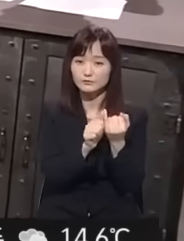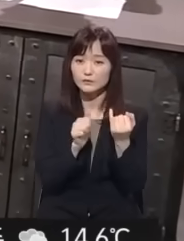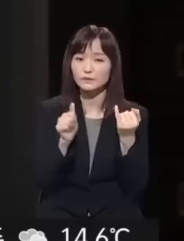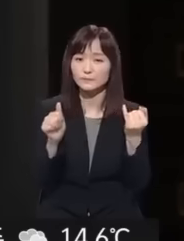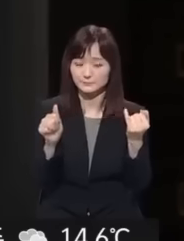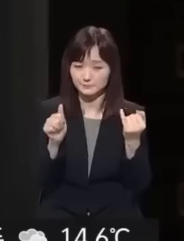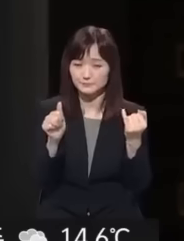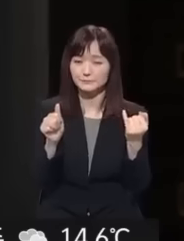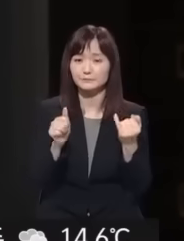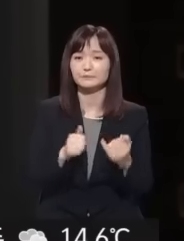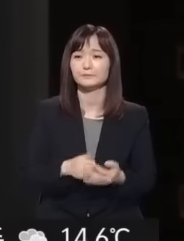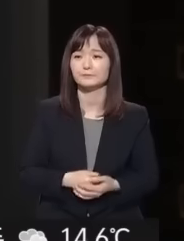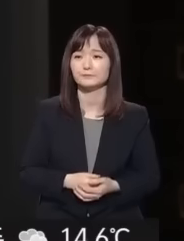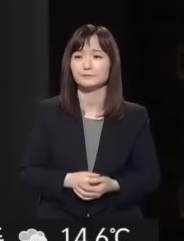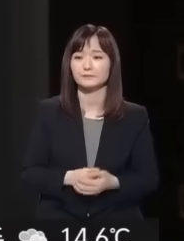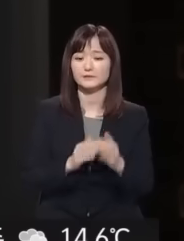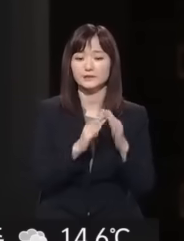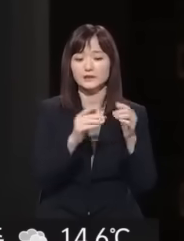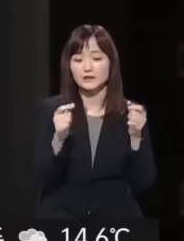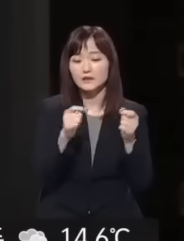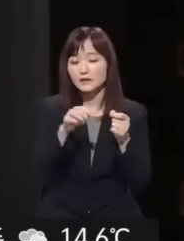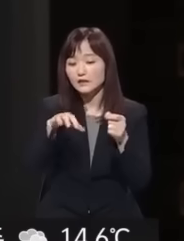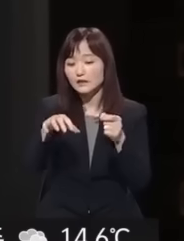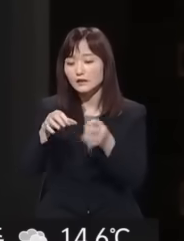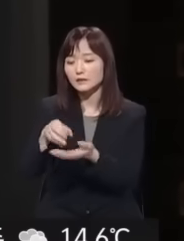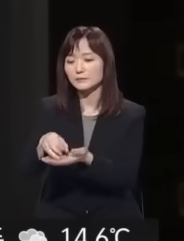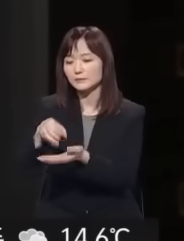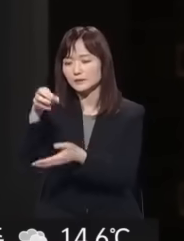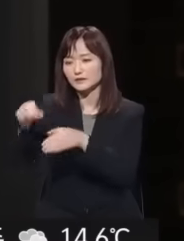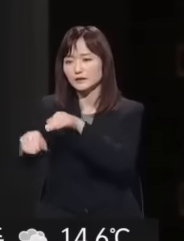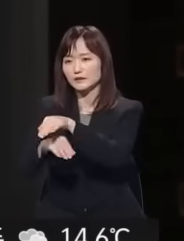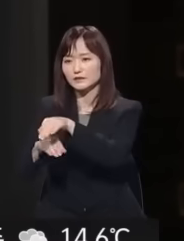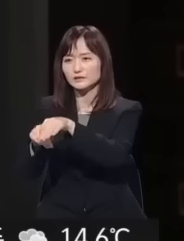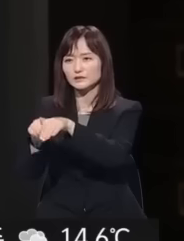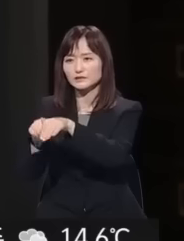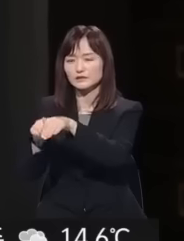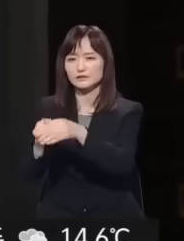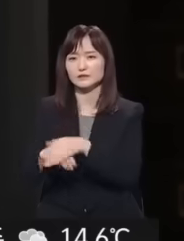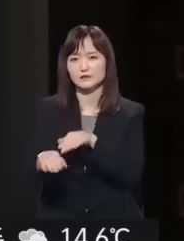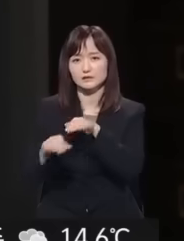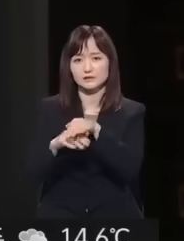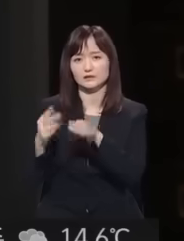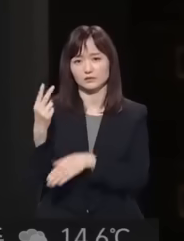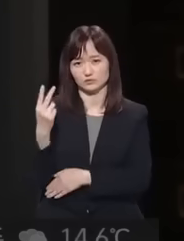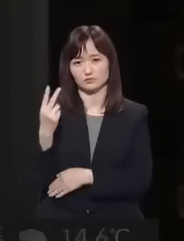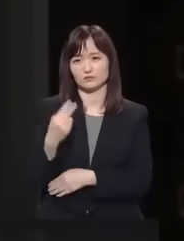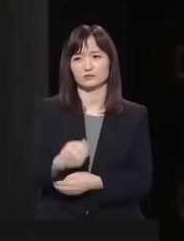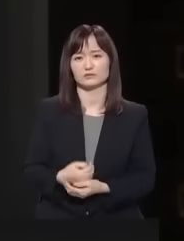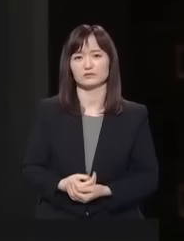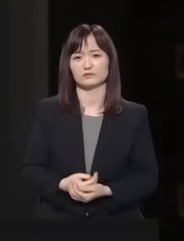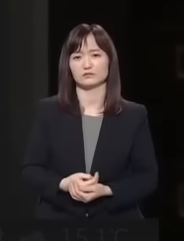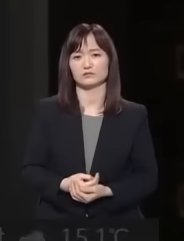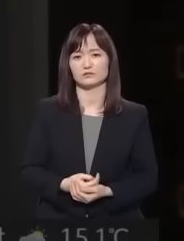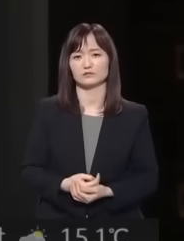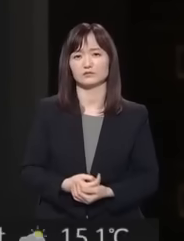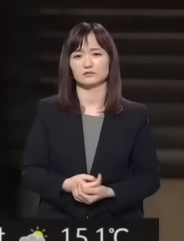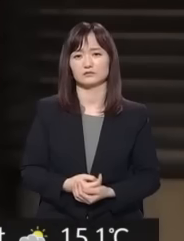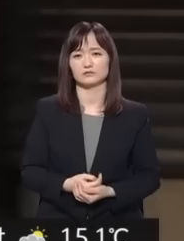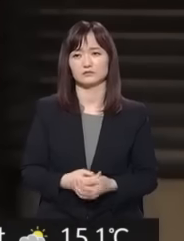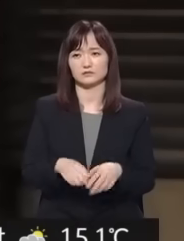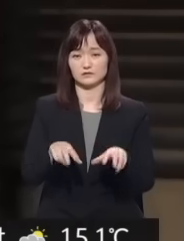맞벌이를 하고 있었고요 집 앞에는 외제차가 주차가 되어 있었답니다 차가 2대였다는 거예요 그러니까 일단은